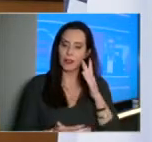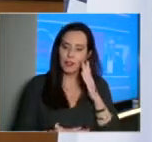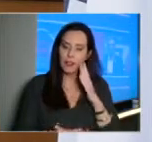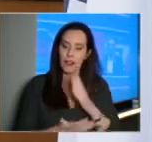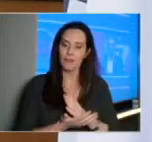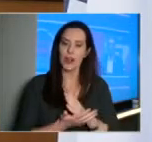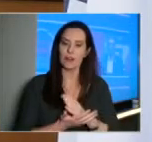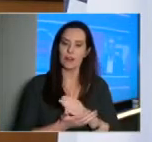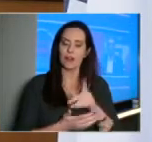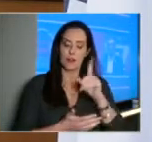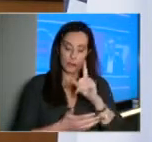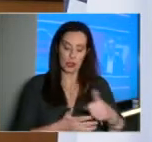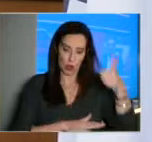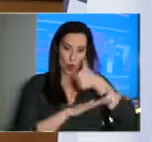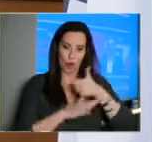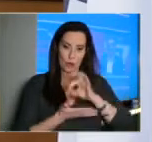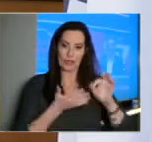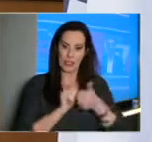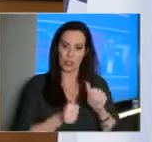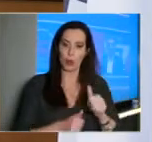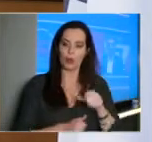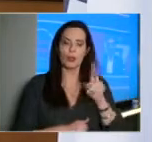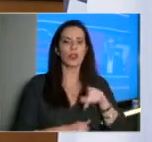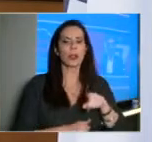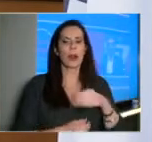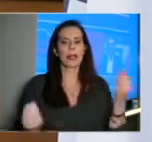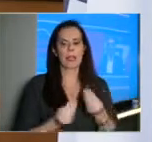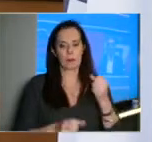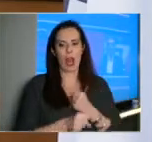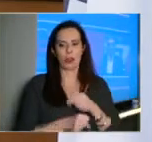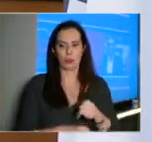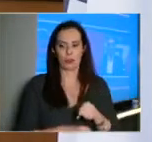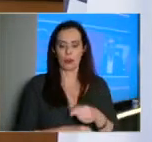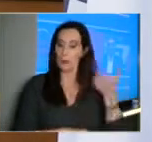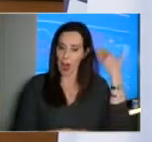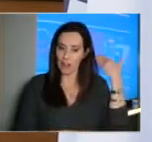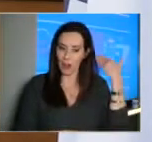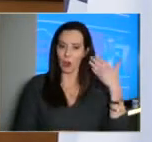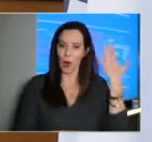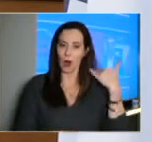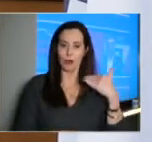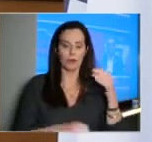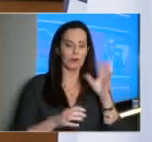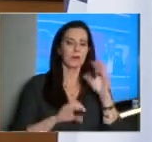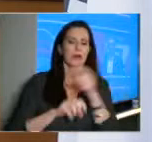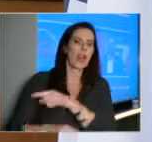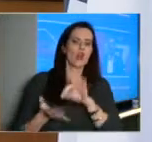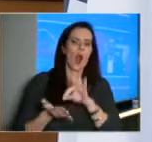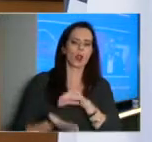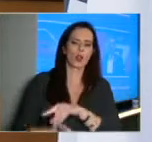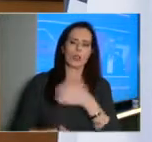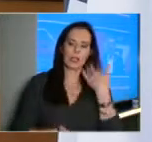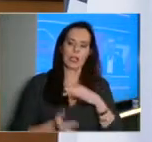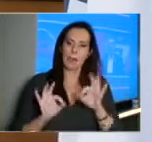כברתיני המדינה ומי שיעמוד בראש המשרד הזה בעתיד, יש לו גם את הכלים לממש את זה. בעבר הוא היה נזרק לטוטו, וזה